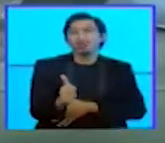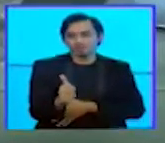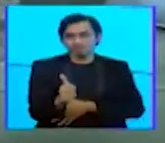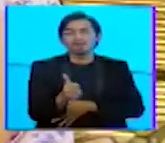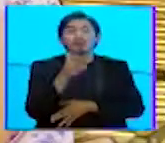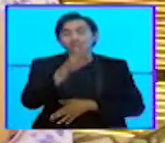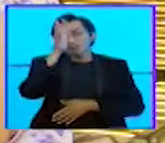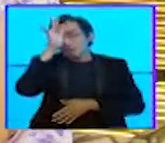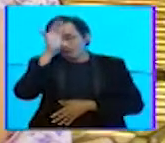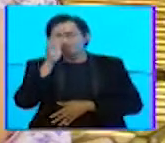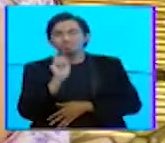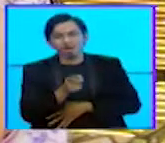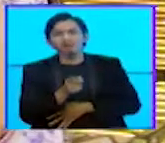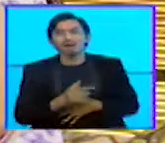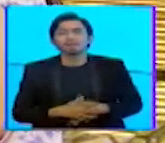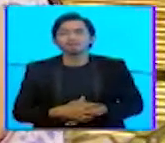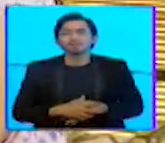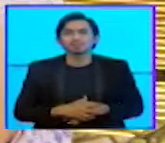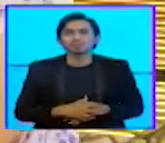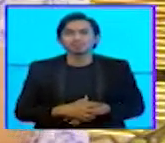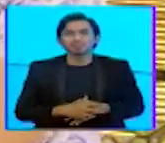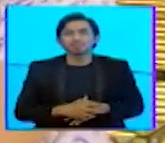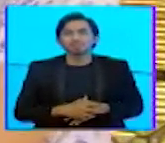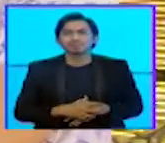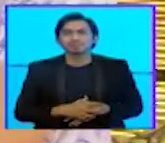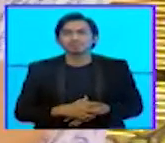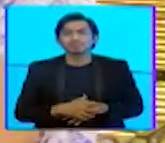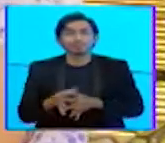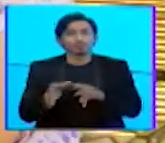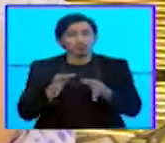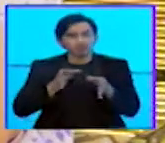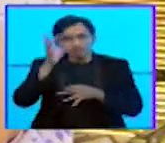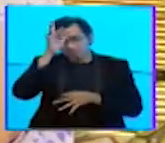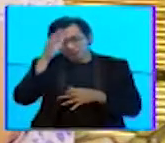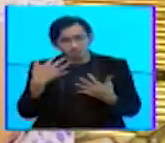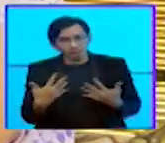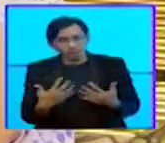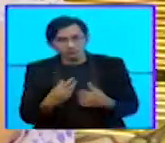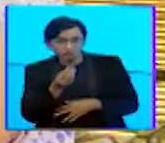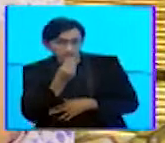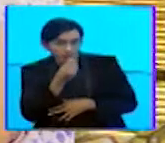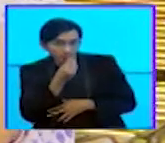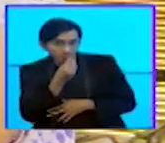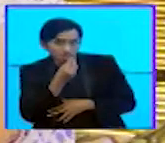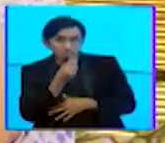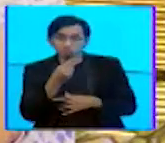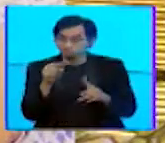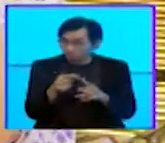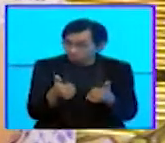Green school. Baik Bang, selain sarana dan prasarana, ini wisata kuliner menjadi salah satu aspek untuk mendorong